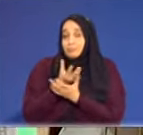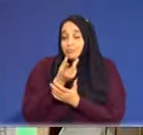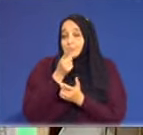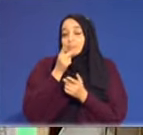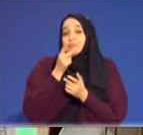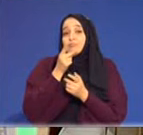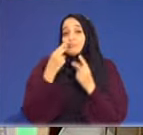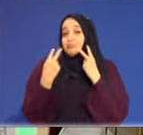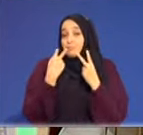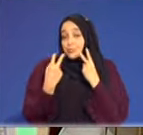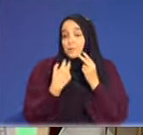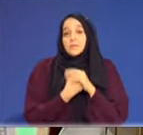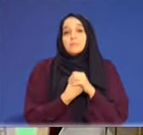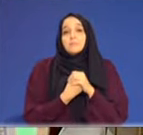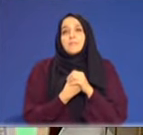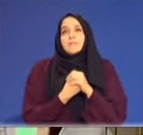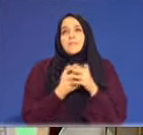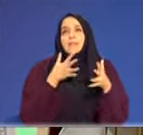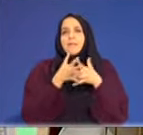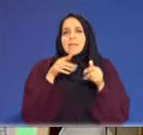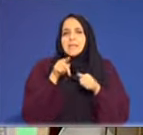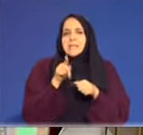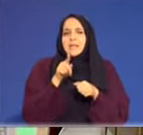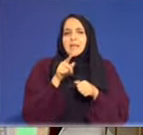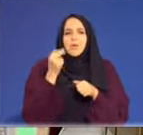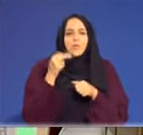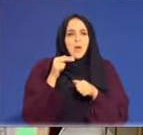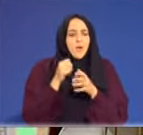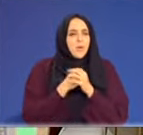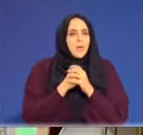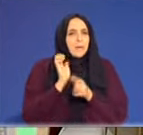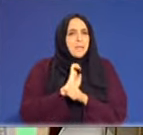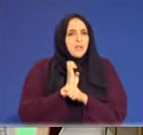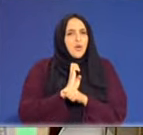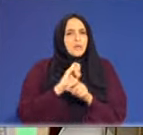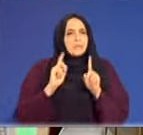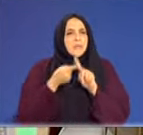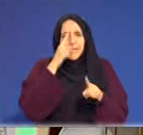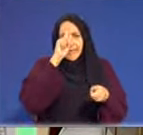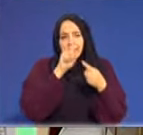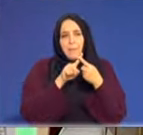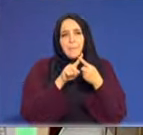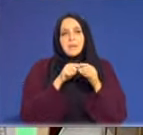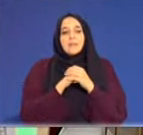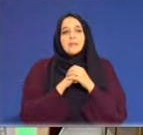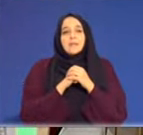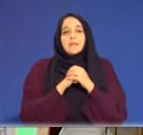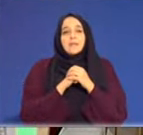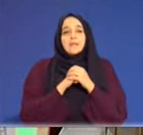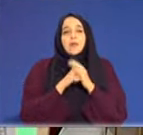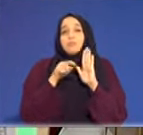هذه الحلقة التي هي مخصصة للحديث عن قواعد الصلح،